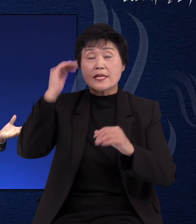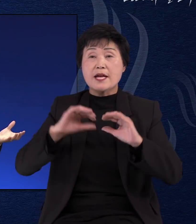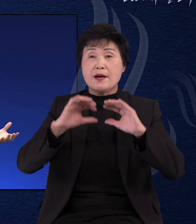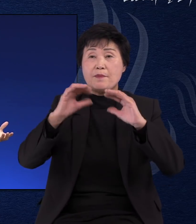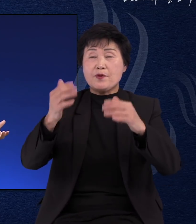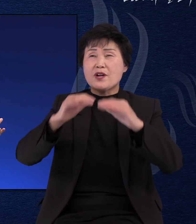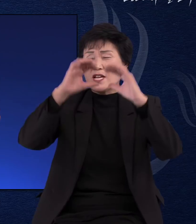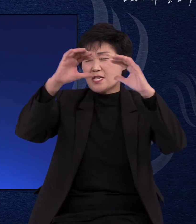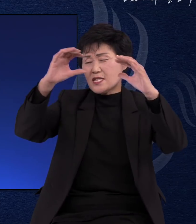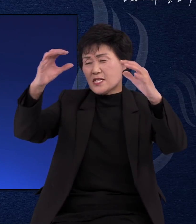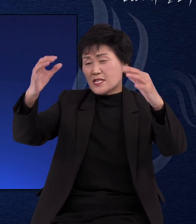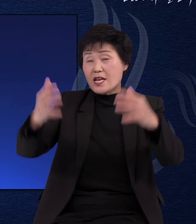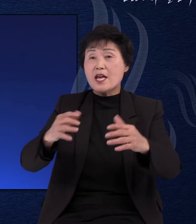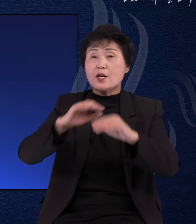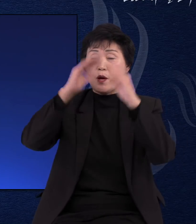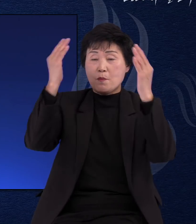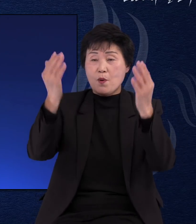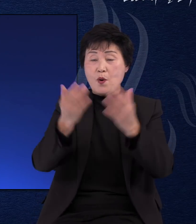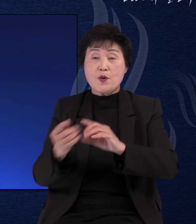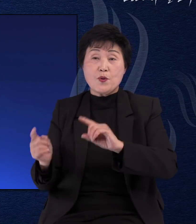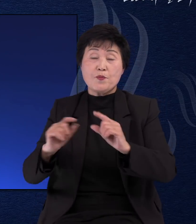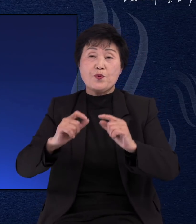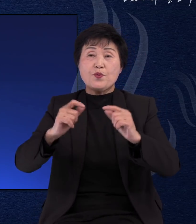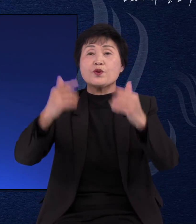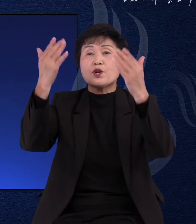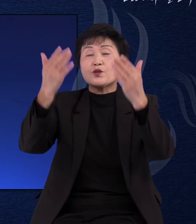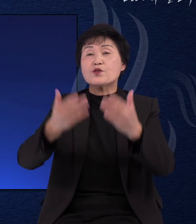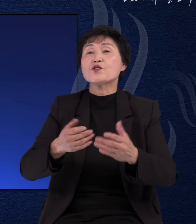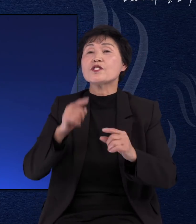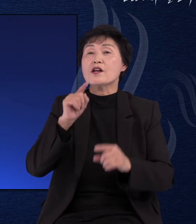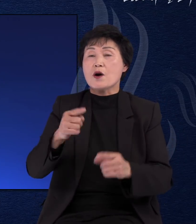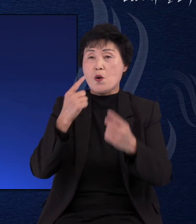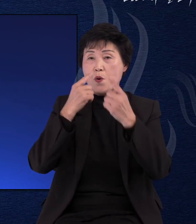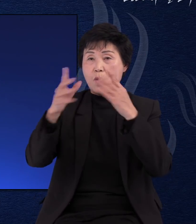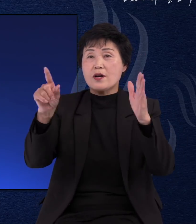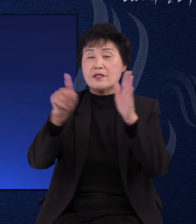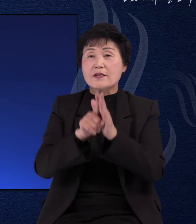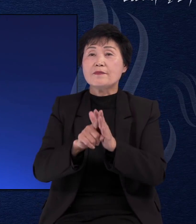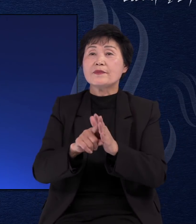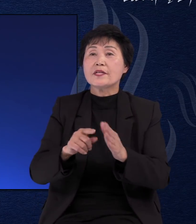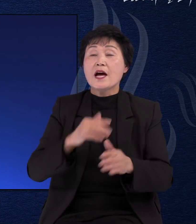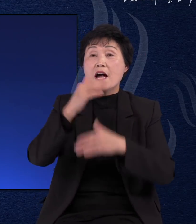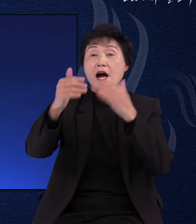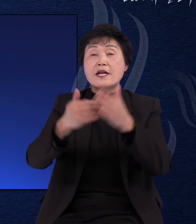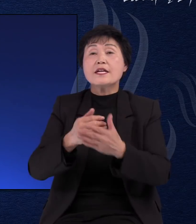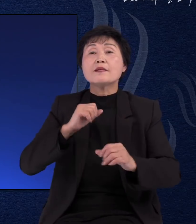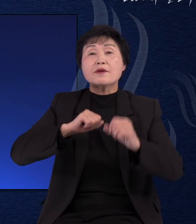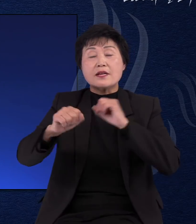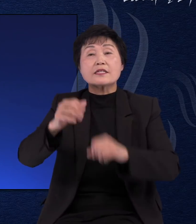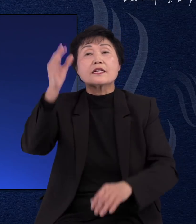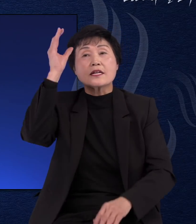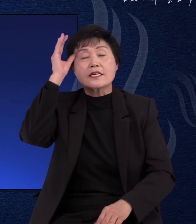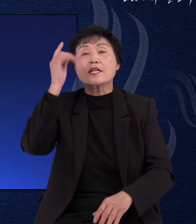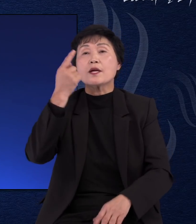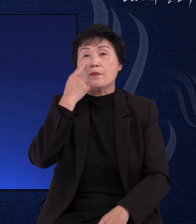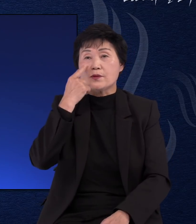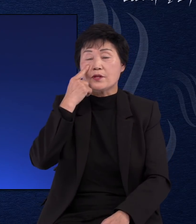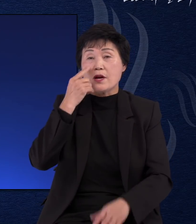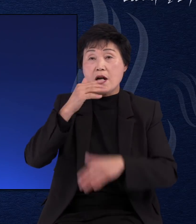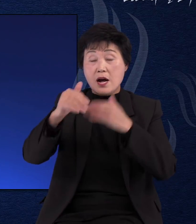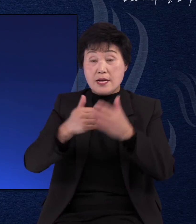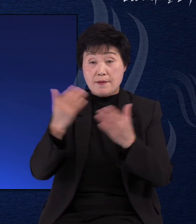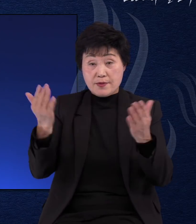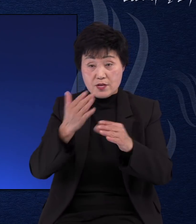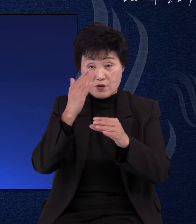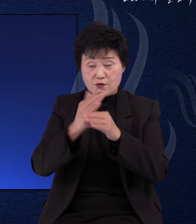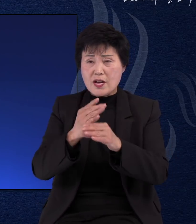한번 교회들의 부흥을 주실 것을 확신합니다. 여러분의 교회를 통해 이루실 하나님의 역사를 기대하시고, 우리가 하나님 하시는 일 가운데